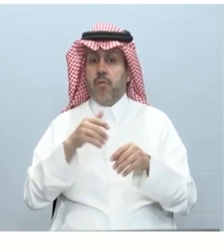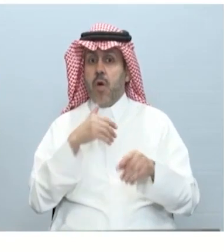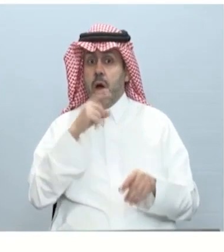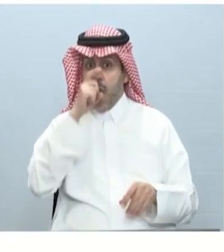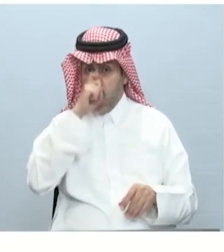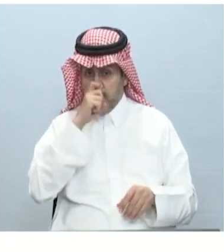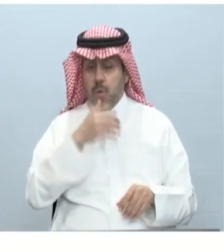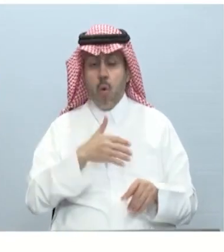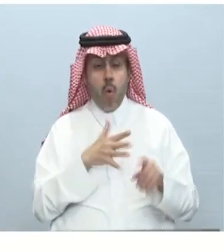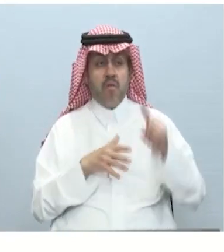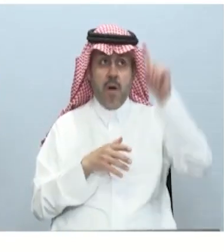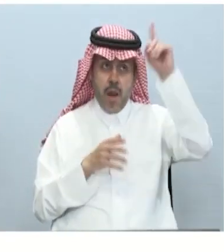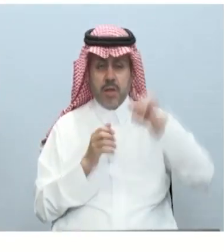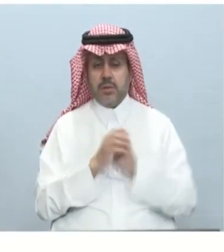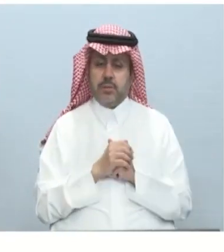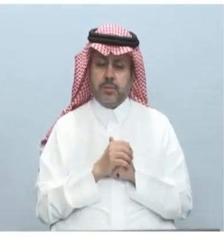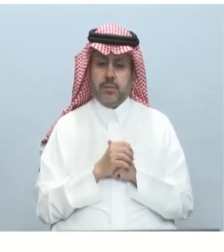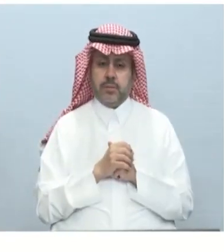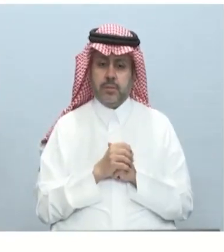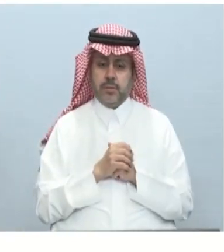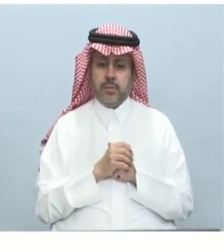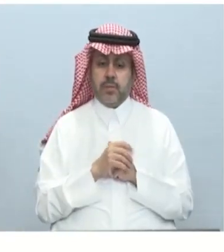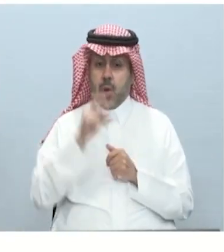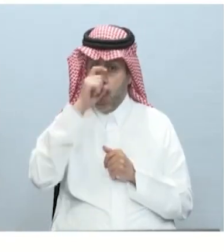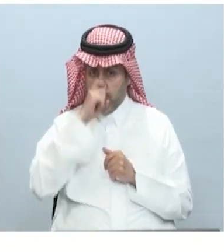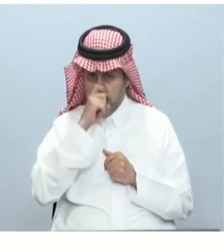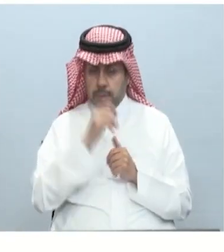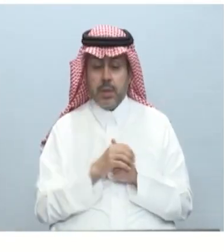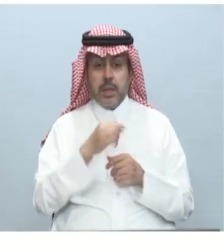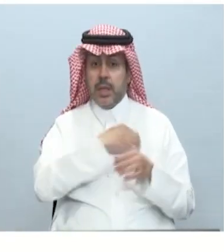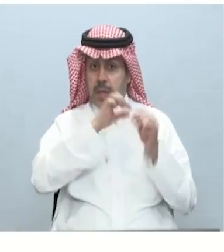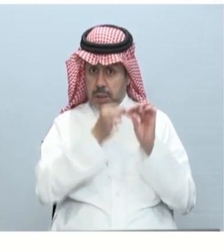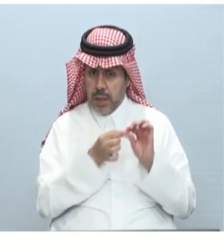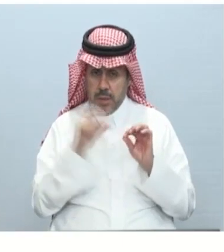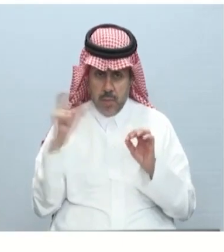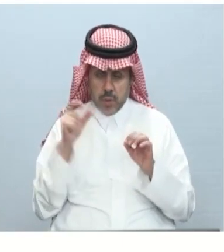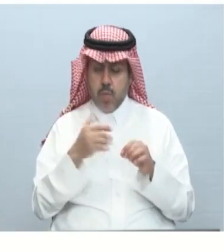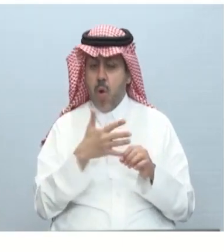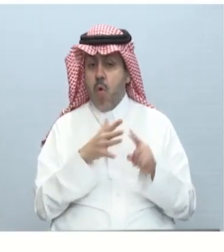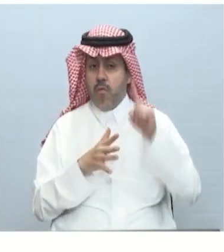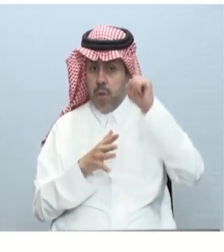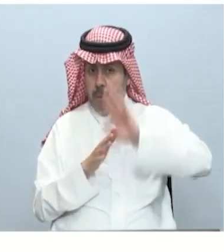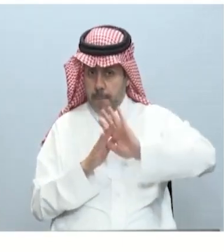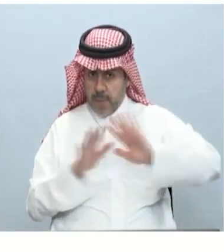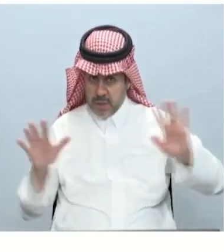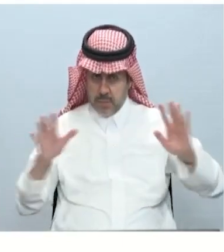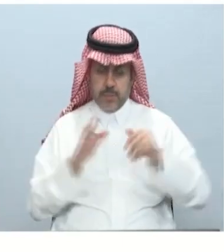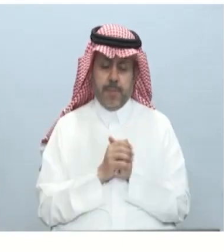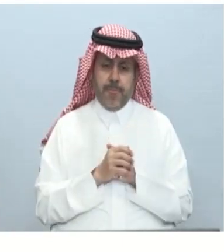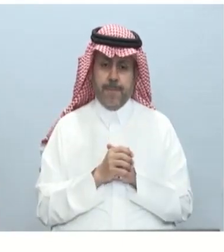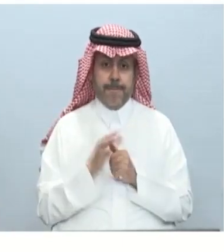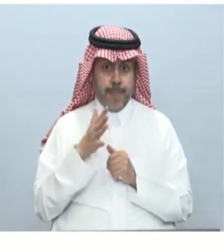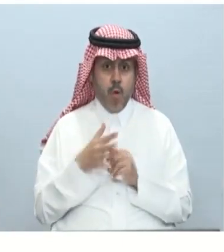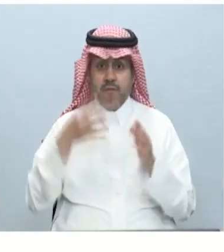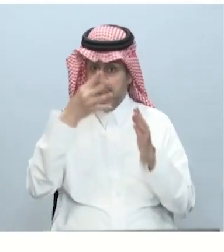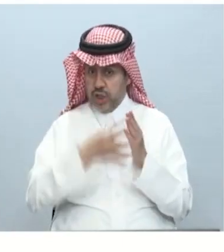من العبادات العظيمه يجب وجوبا ان يعتقد العبد انه لا اخاف الا من الله الخوف الشرعي وكيف